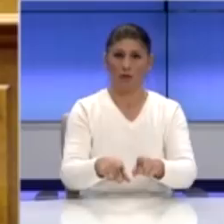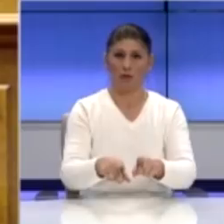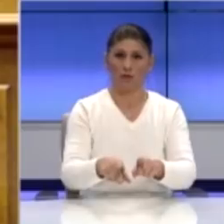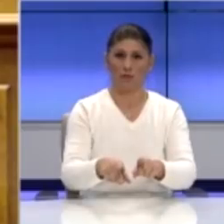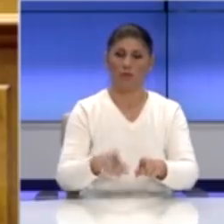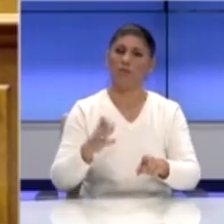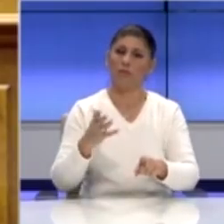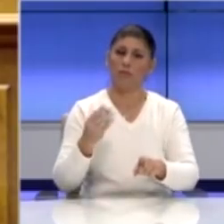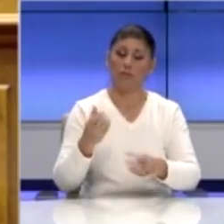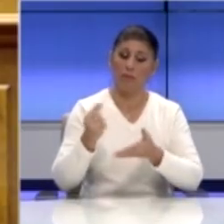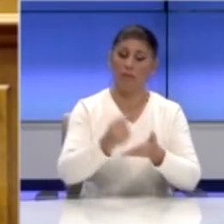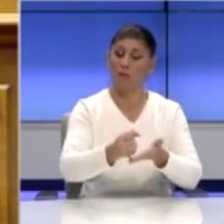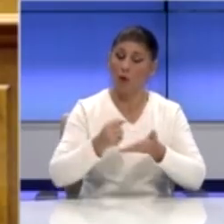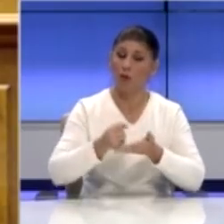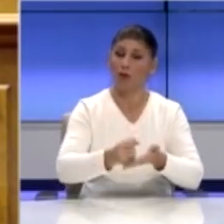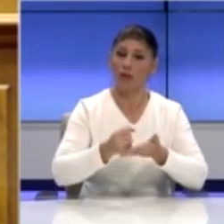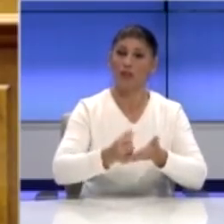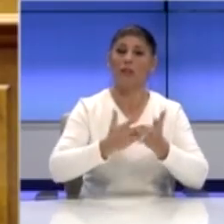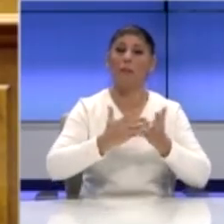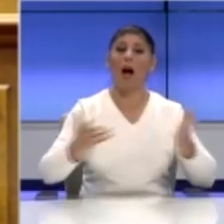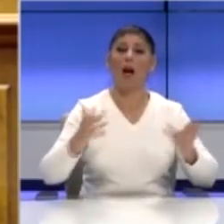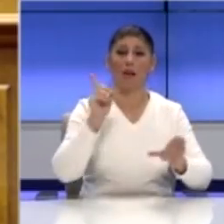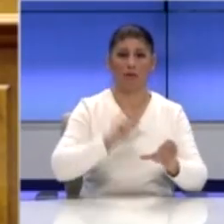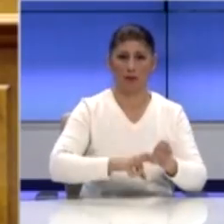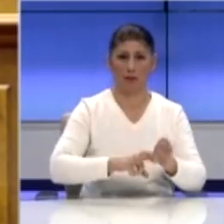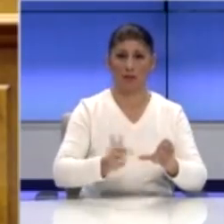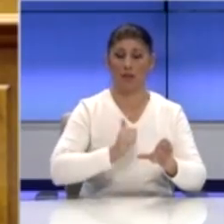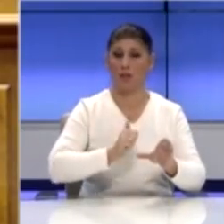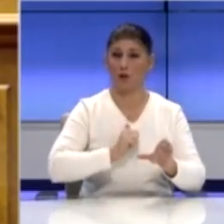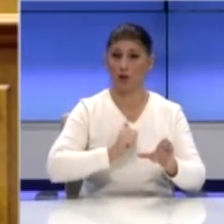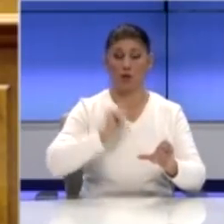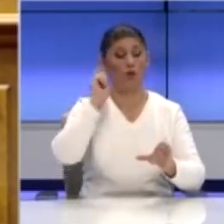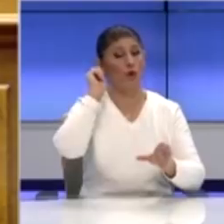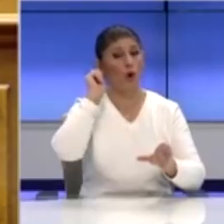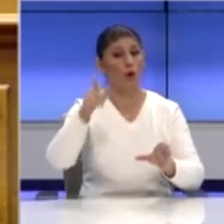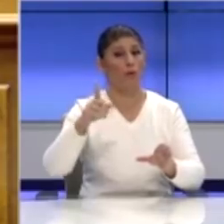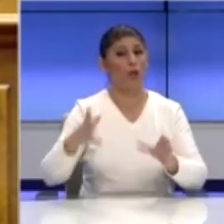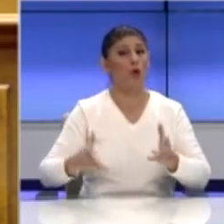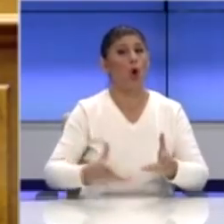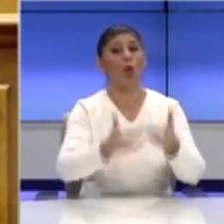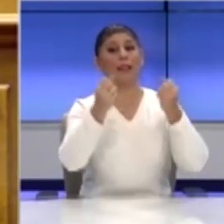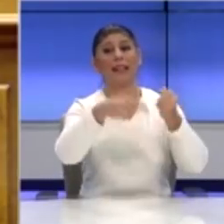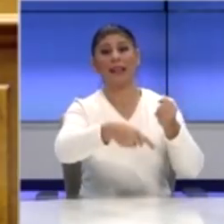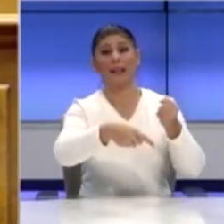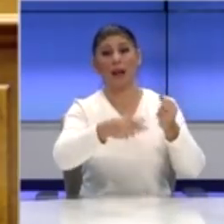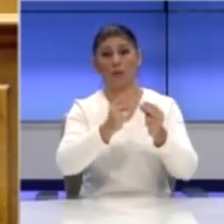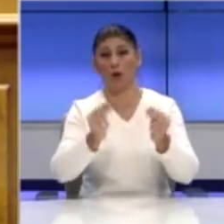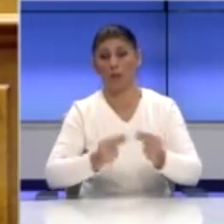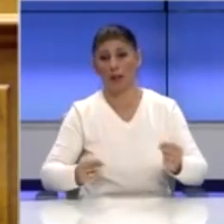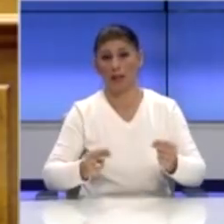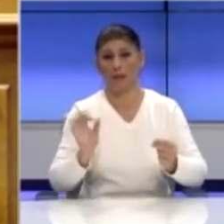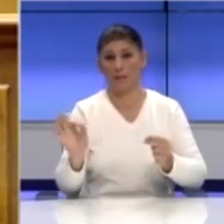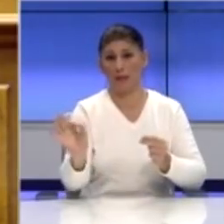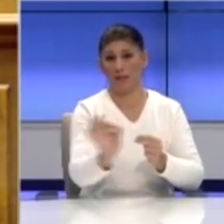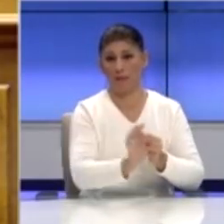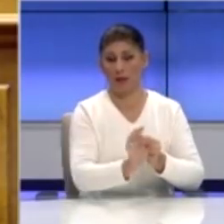με πακτολούς επιδοτήσεων, ενισχύσεων τις μεγάλες εταιρείες, τις ιδιωτικές, στο όνομα της σωτηρίας τους από τις συνέπειες της